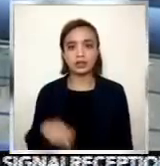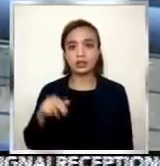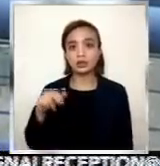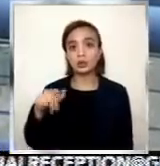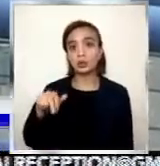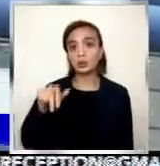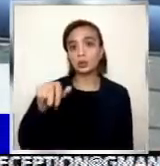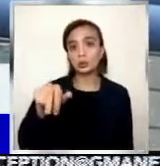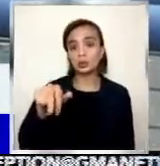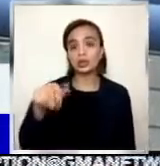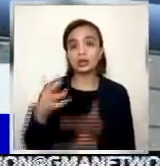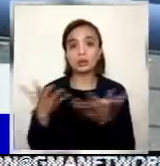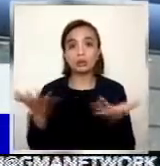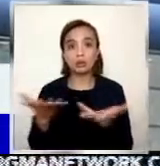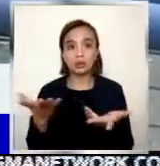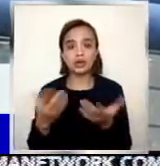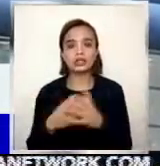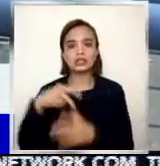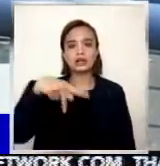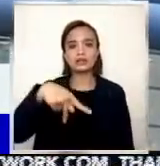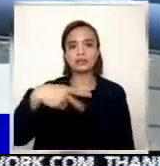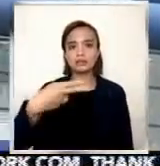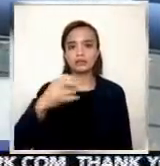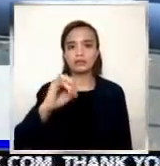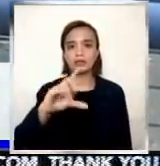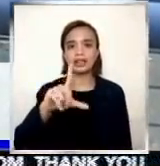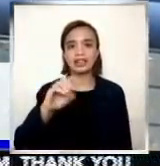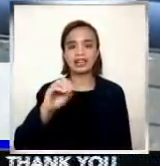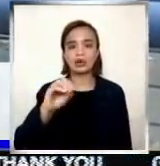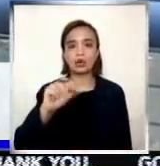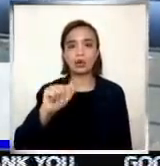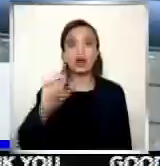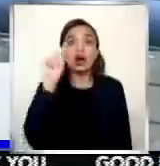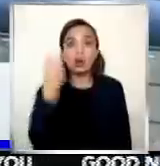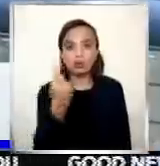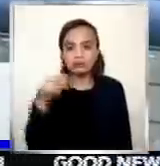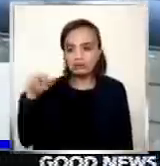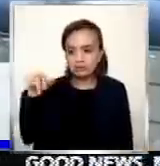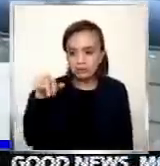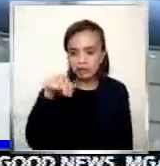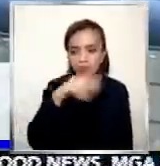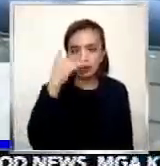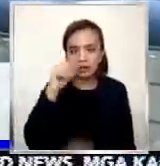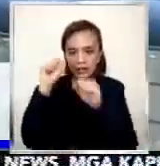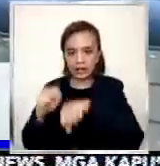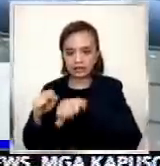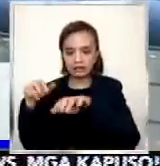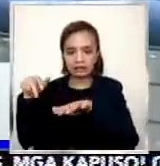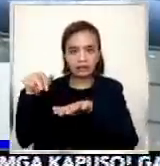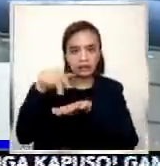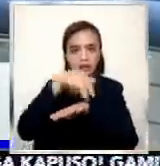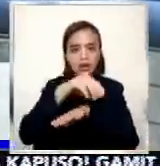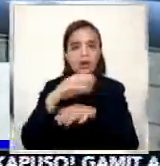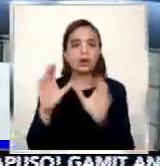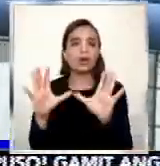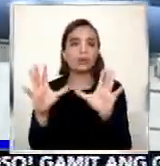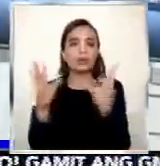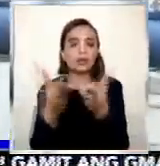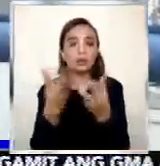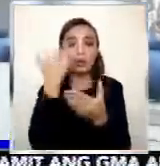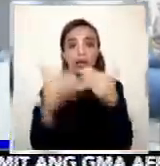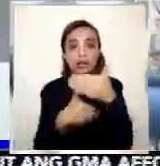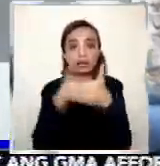dito sa May Filcoa ang tanging madaraanan para matawid ang bahaging ito ng Commonwealth Avenue. Dahil yung susunod na